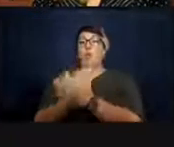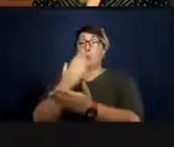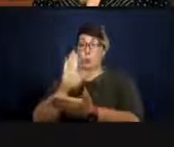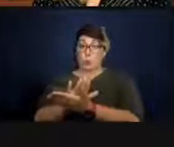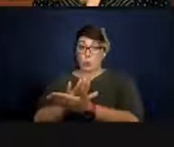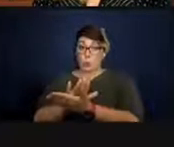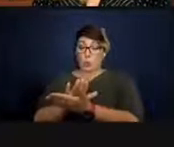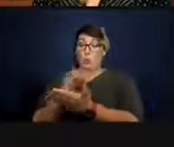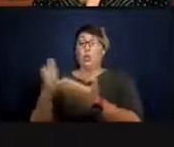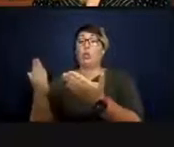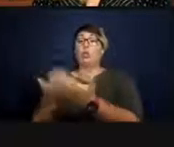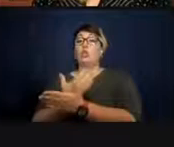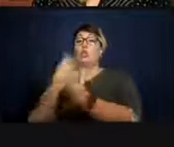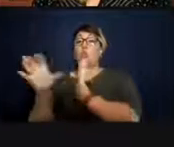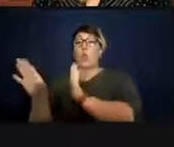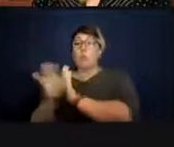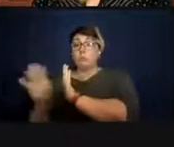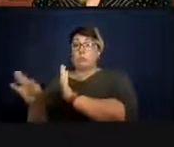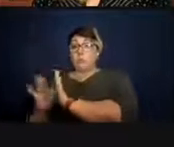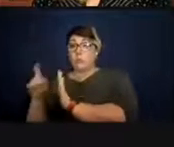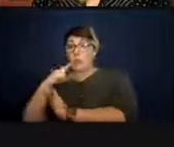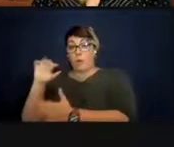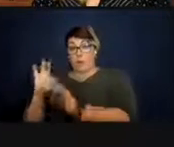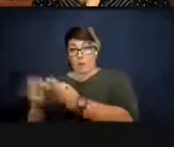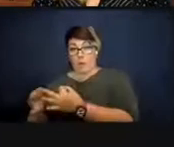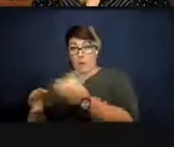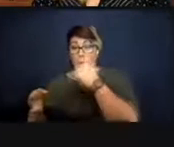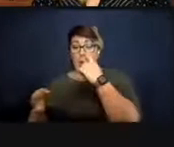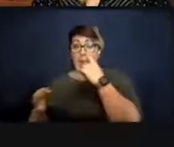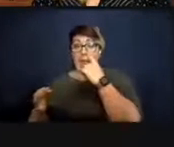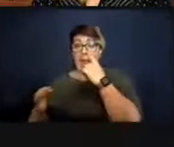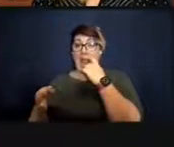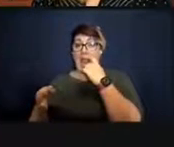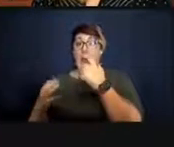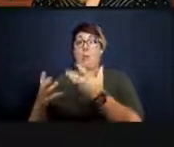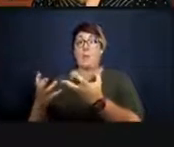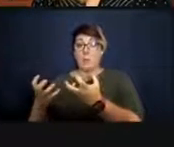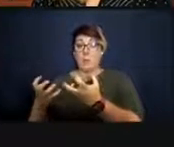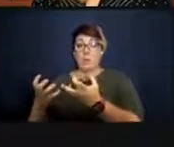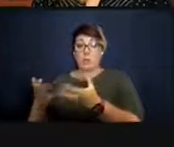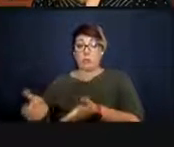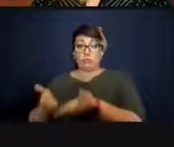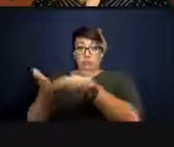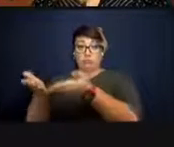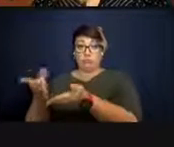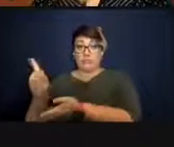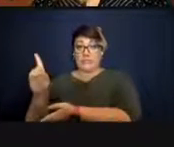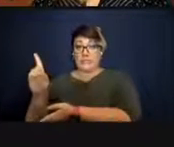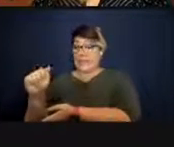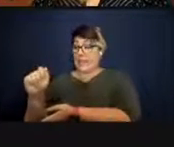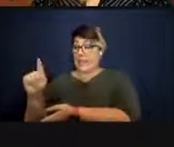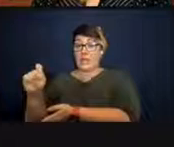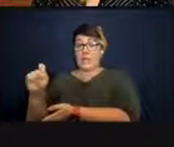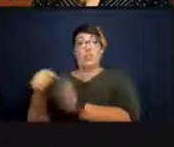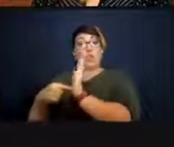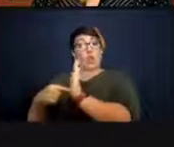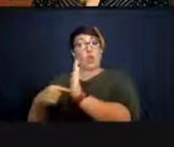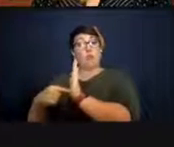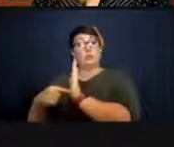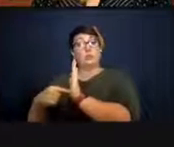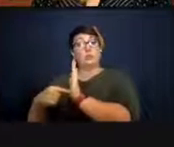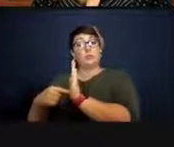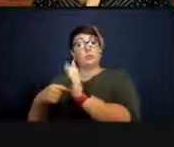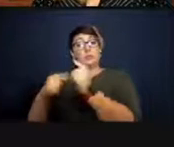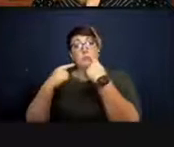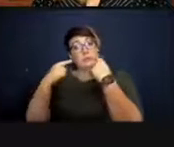الطلاب الذين يبدأون بمدرسة جديدة، لدى العائلات خيارات جديدة، ولكننا نحن سنقدم لكم